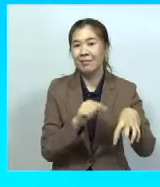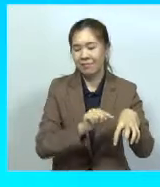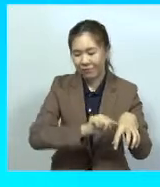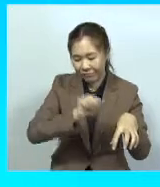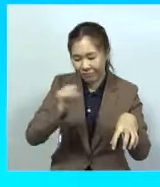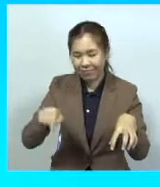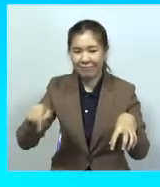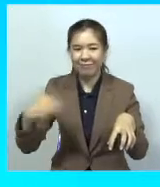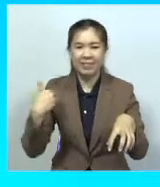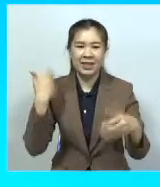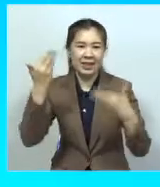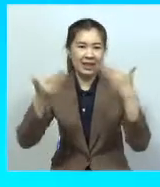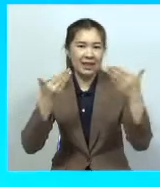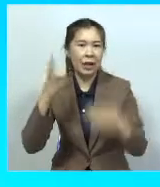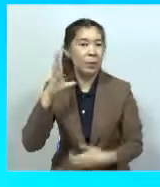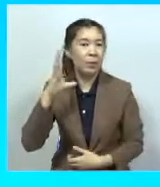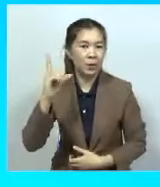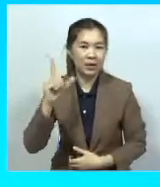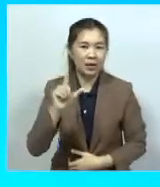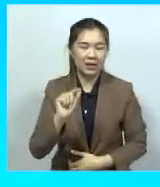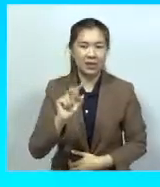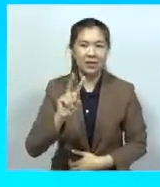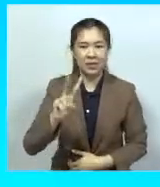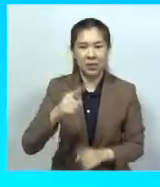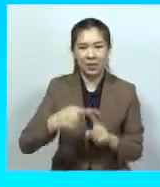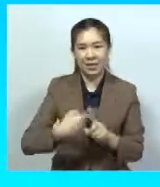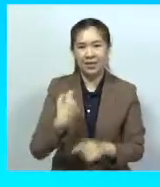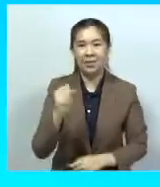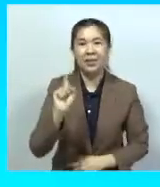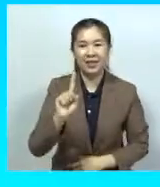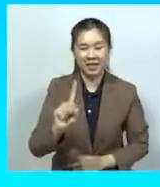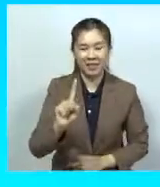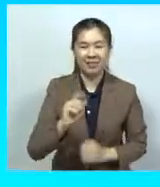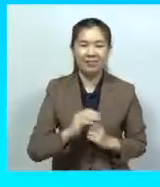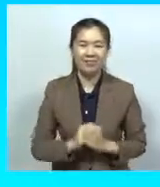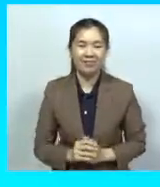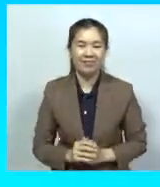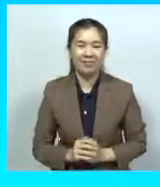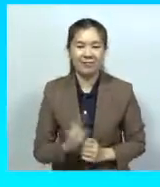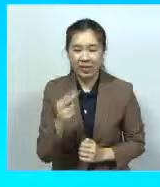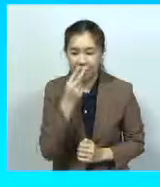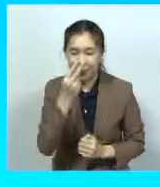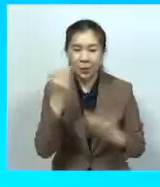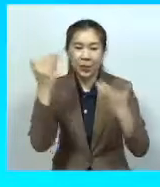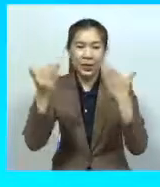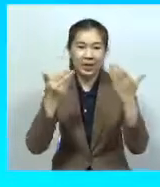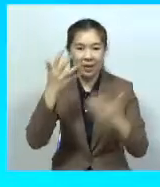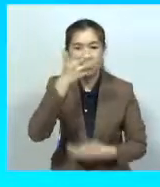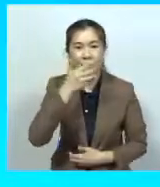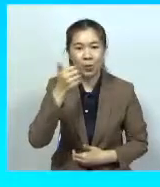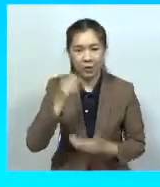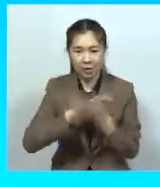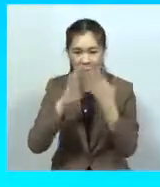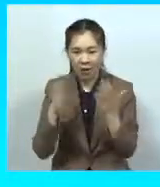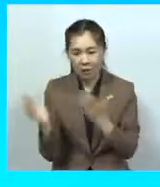ที่จะเห็นเนี่ยค่ะจะมีขึ้นในวันพรุ่งนี้วันที่22พฤศจิกายนค่ะไปดูเรื่องของกิจกรรมสีสันสวยงามต่